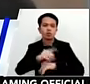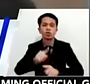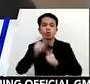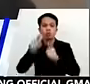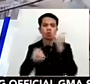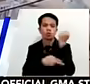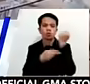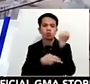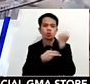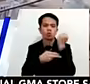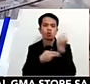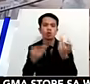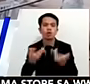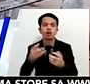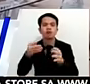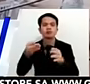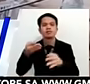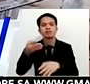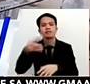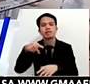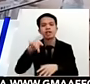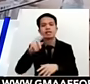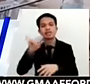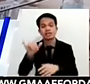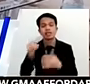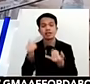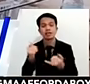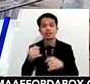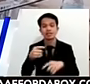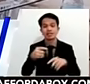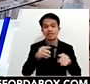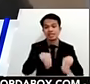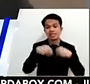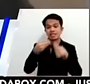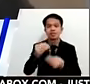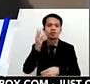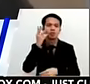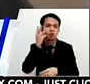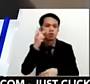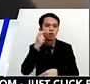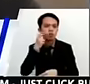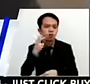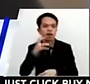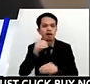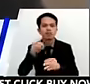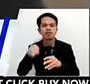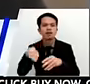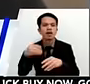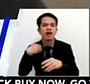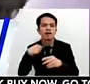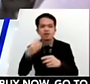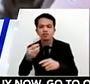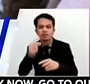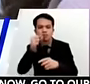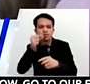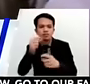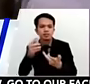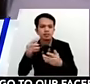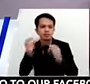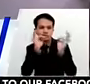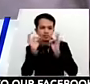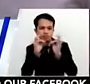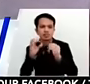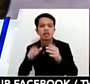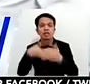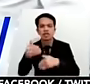sa Pasay. Binigyan daw ni Nones si Sandro ng wine at may pinasinghot sa kanyang droga, saka siya pinagsamantalahan.